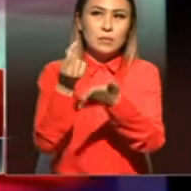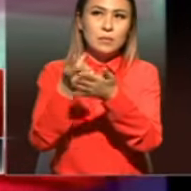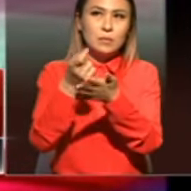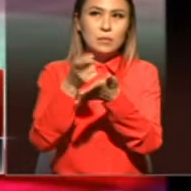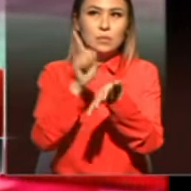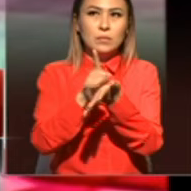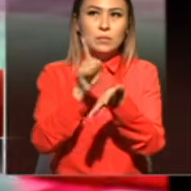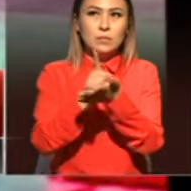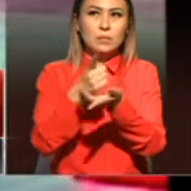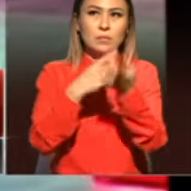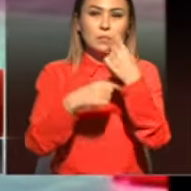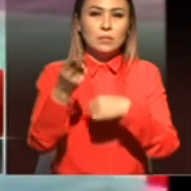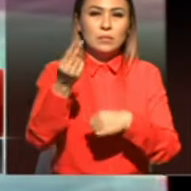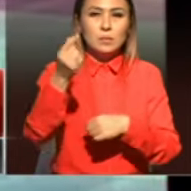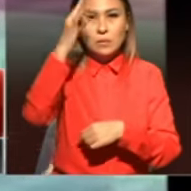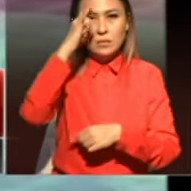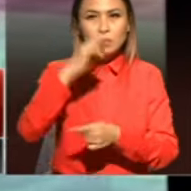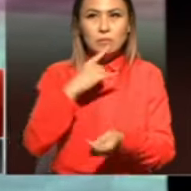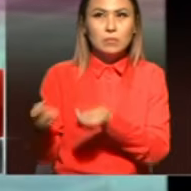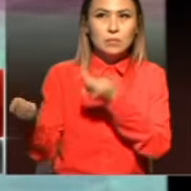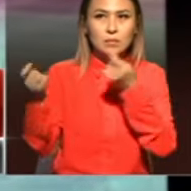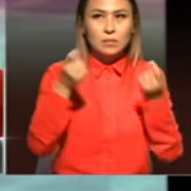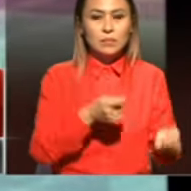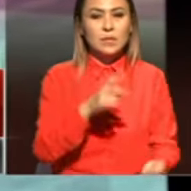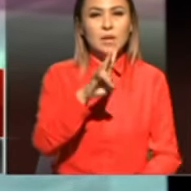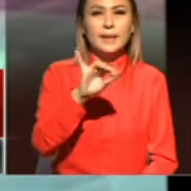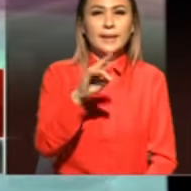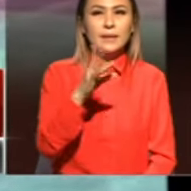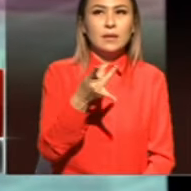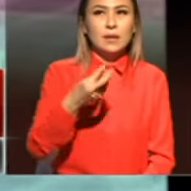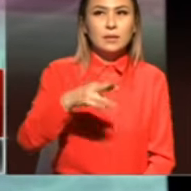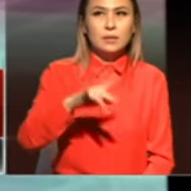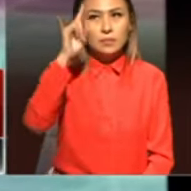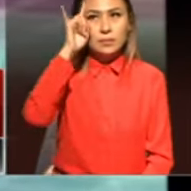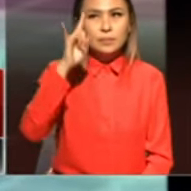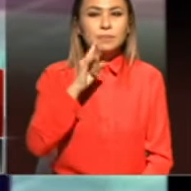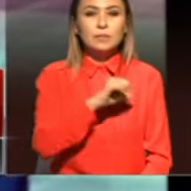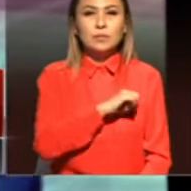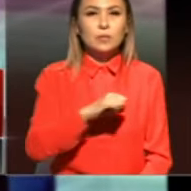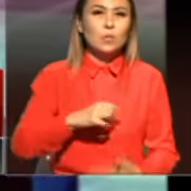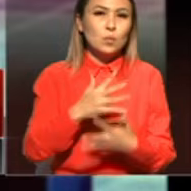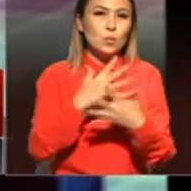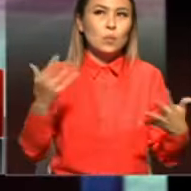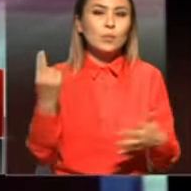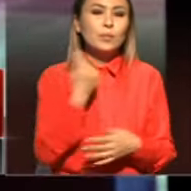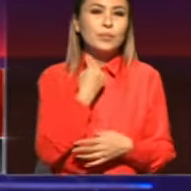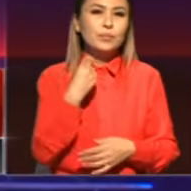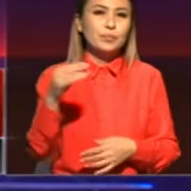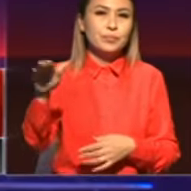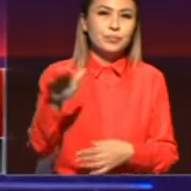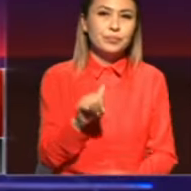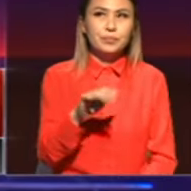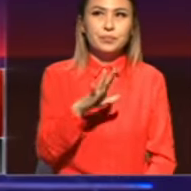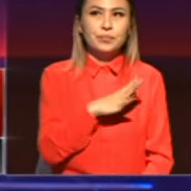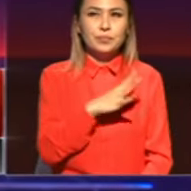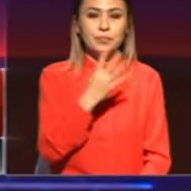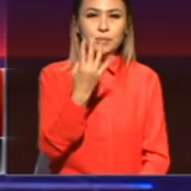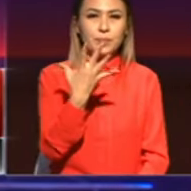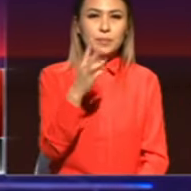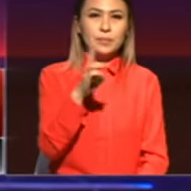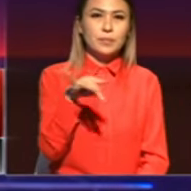бәрі соқта қалады. Ол ақшаны қайтадан Қазақстанға алып келесің. Нидерланды бағана Қазақстанның ең көп қарызы ол Нидерланды елі. Нидерланды 45 миллиард